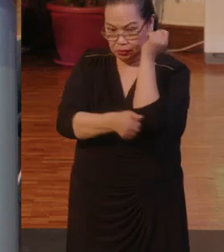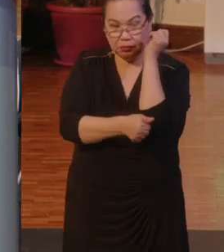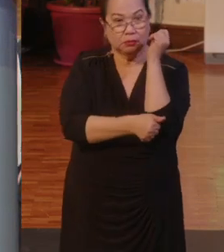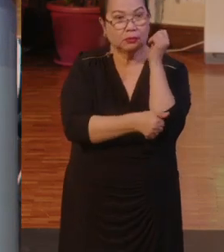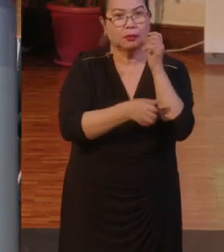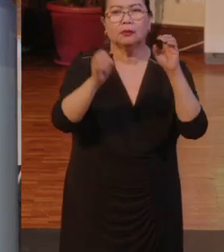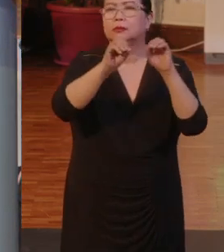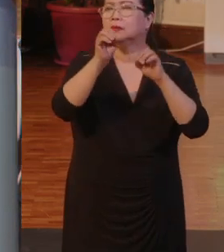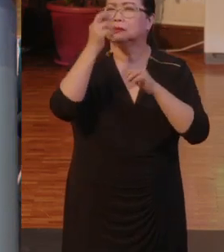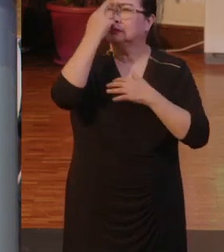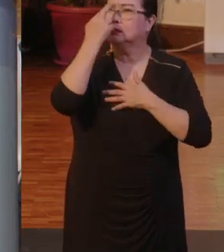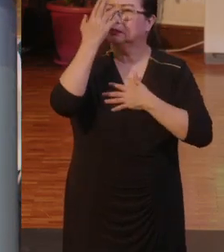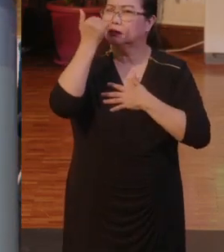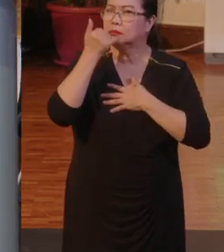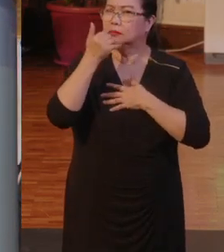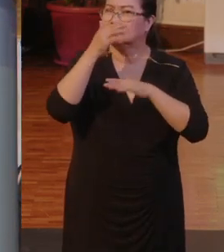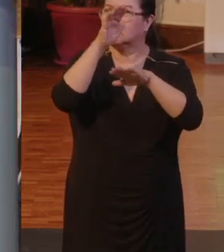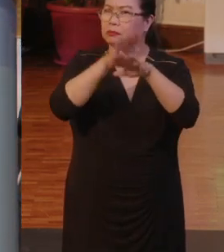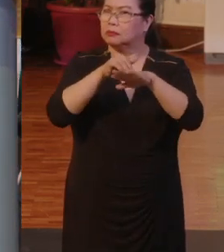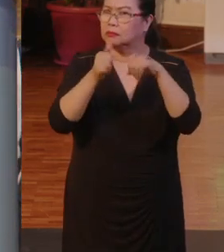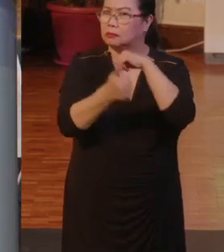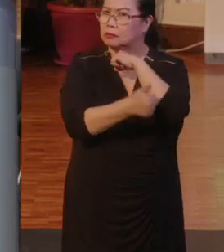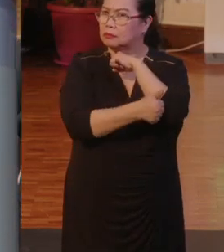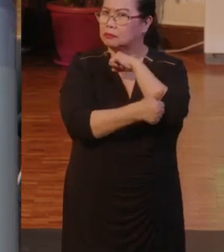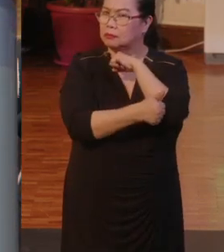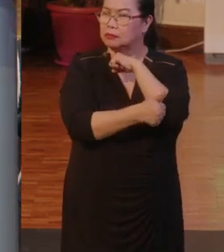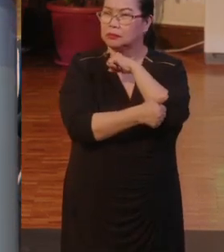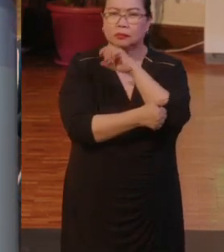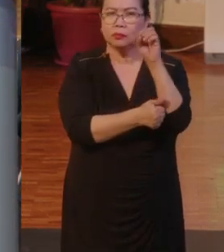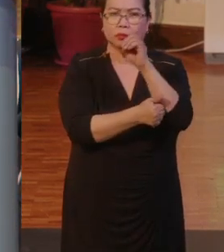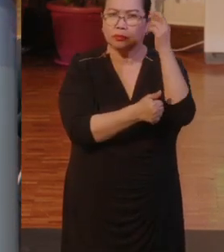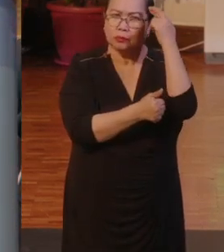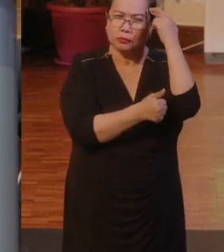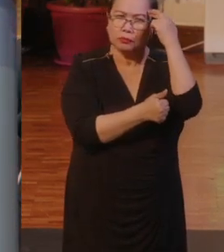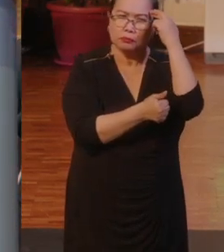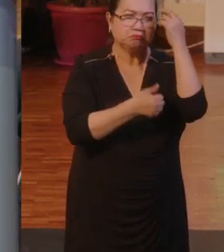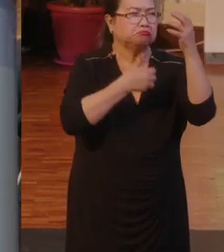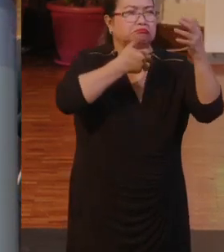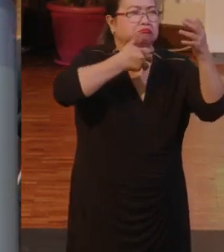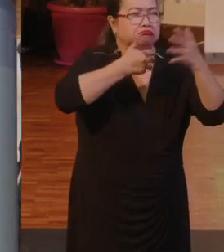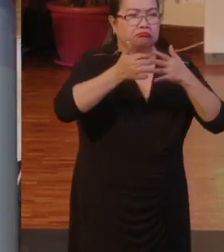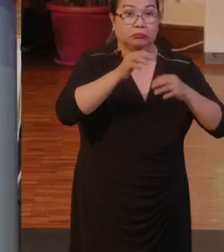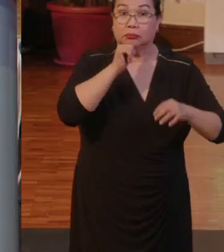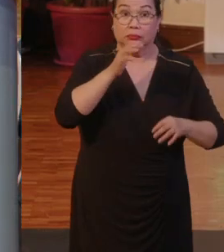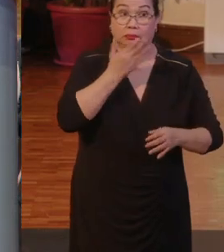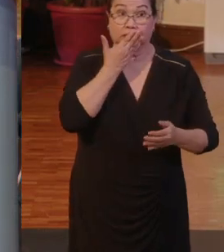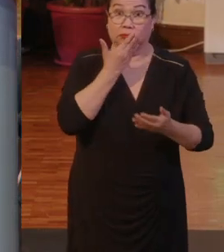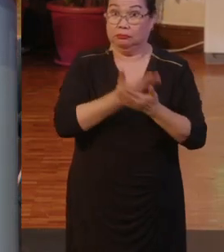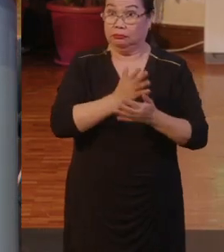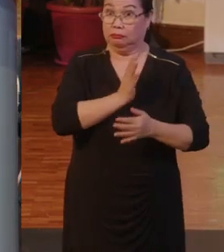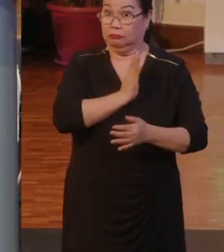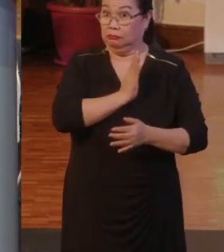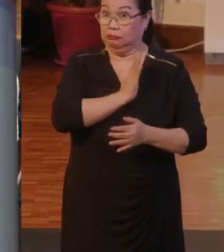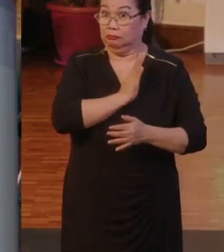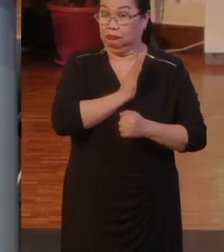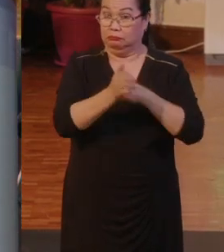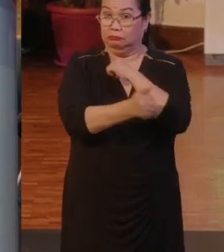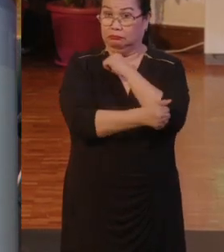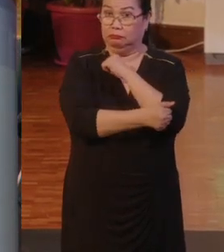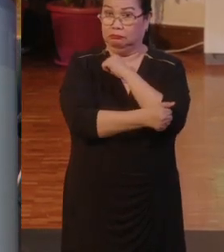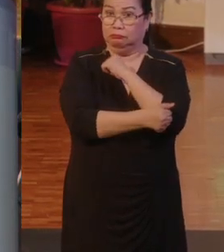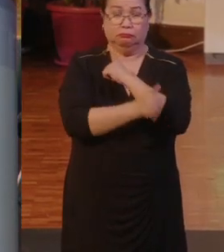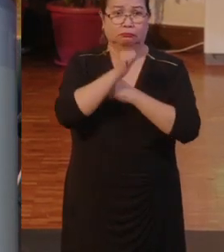pong dahilan para tawagin si Abram. Hindi po siya mabait. Hindi po siya